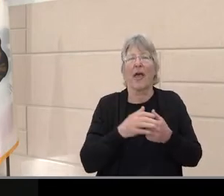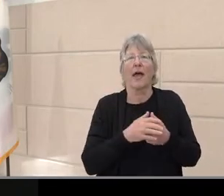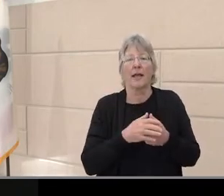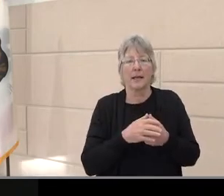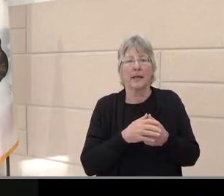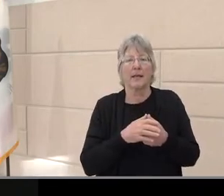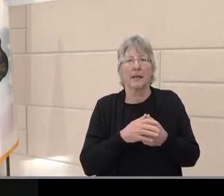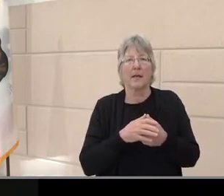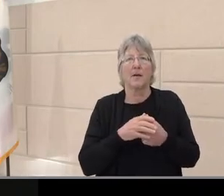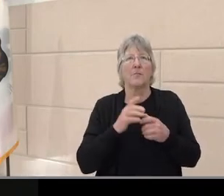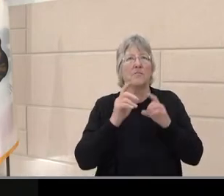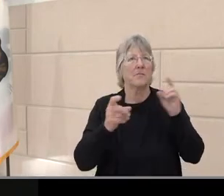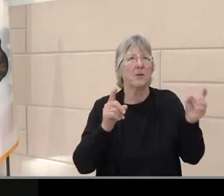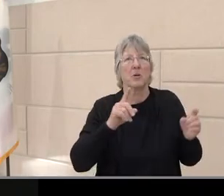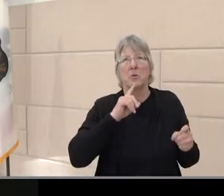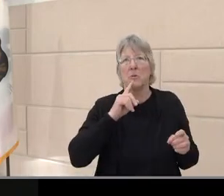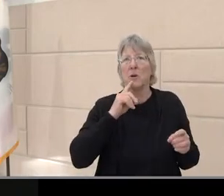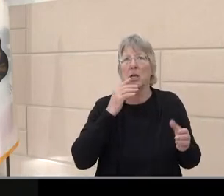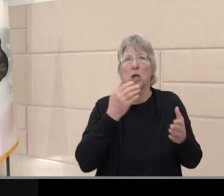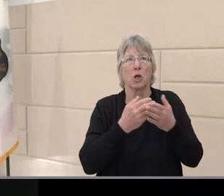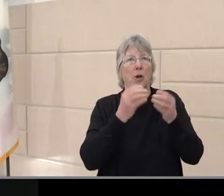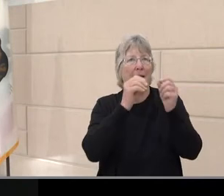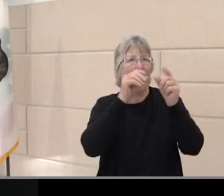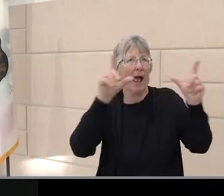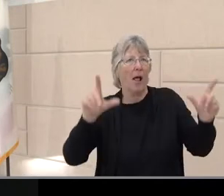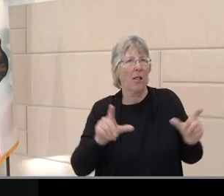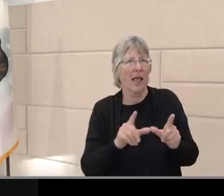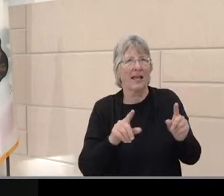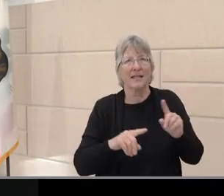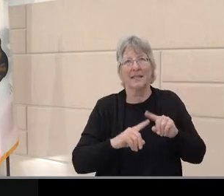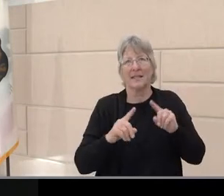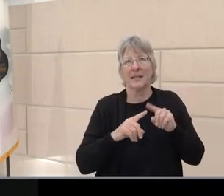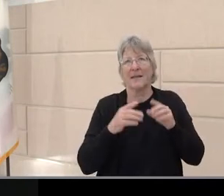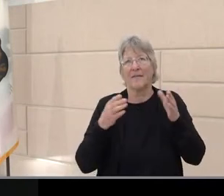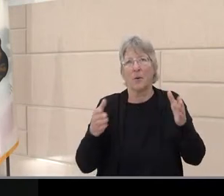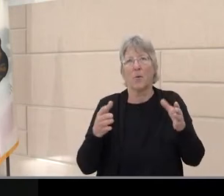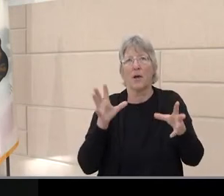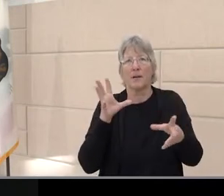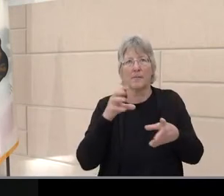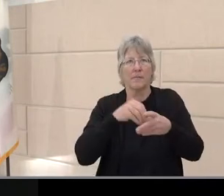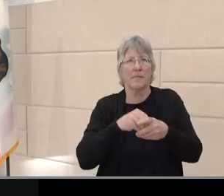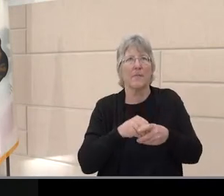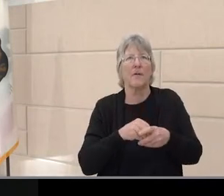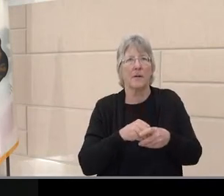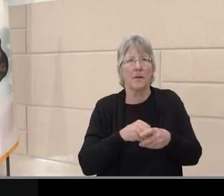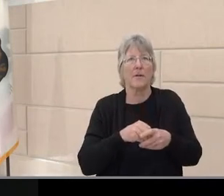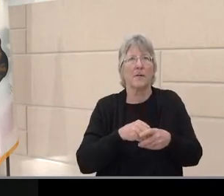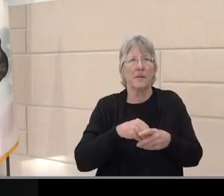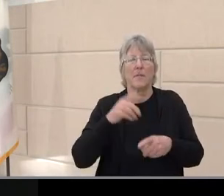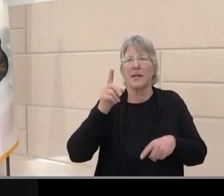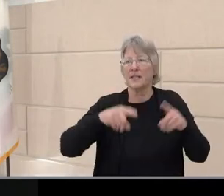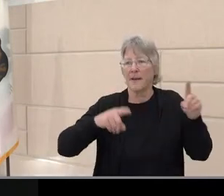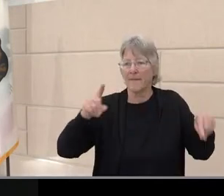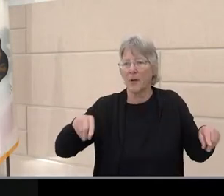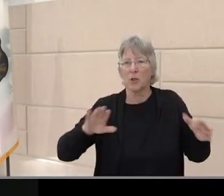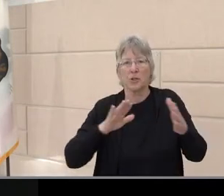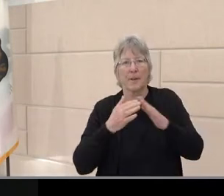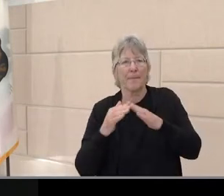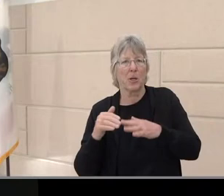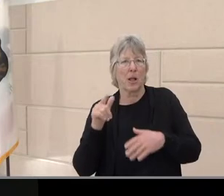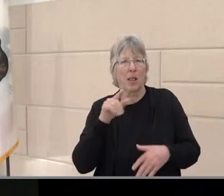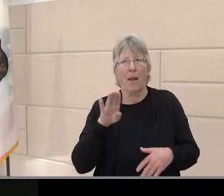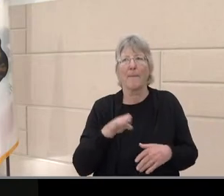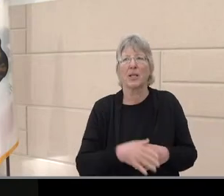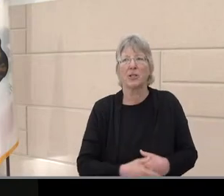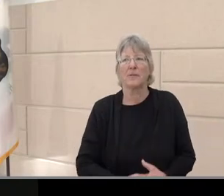យើងយកប្រើប្រាស់បានដែលបង្ហាញអំពីរបៀបត្រូវធ្វើយ៉ាងម៉េចក្នុងការតាក់ទាញចំណែក